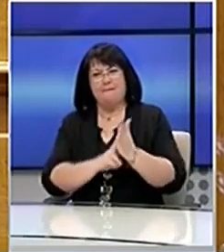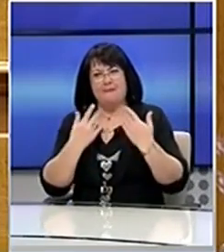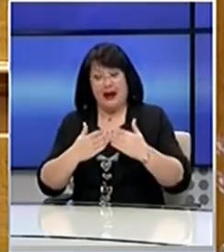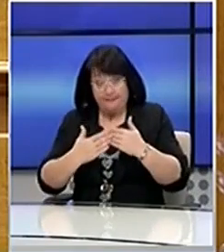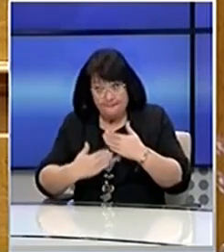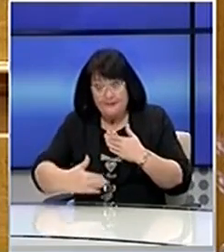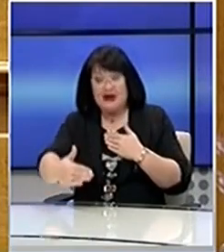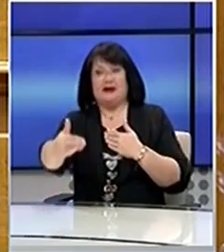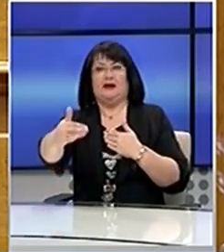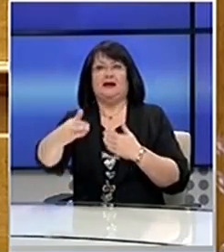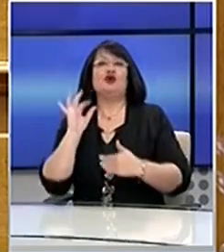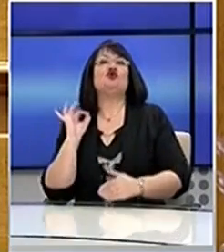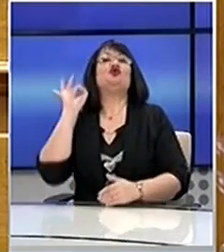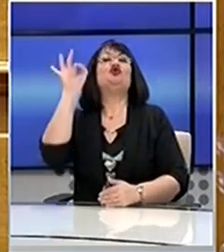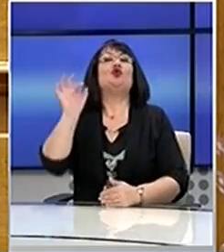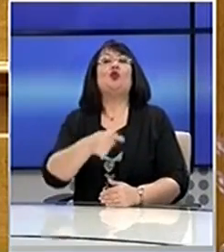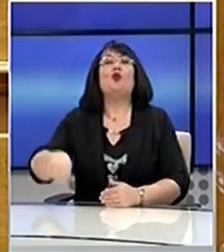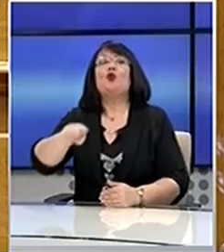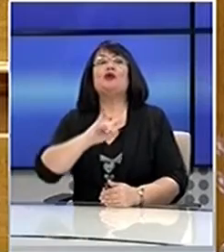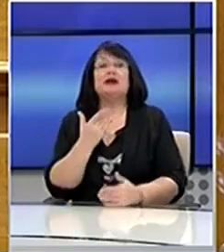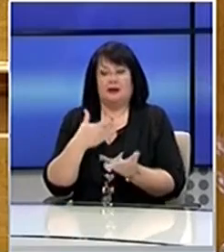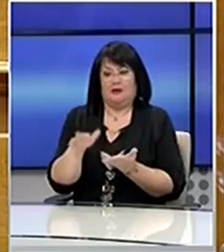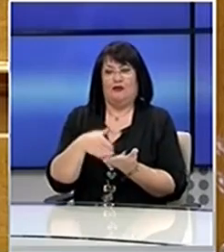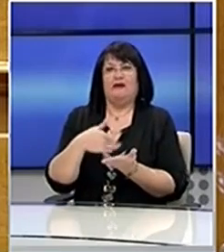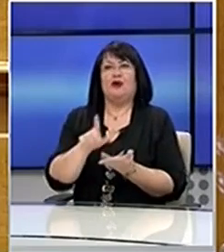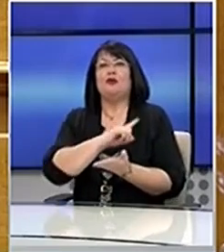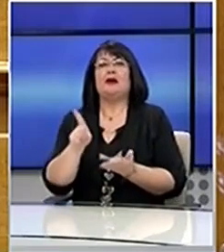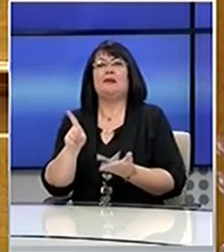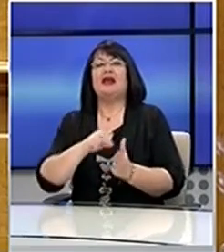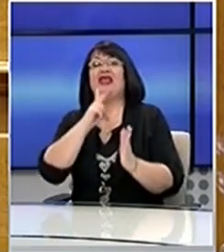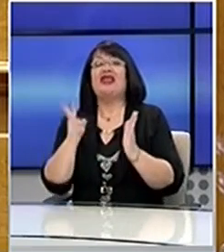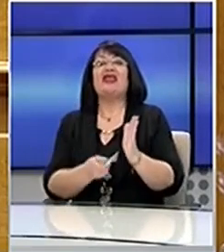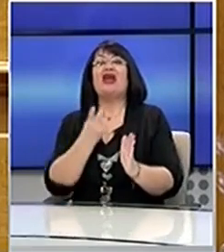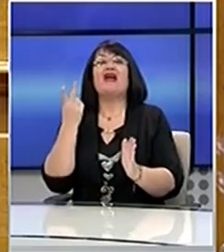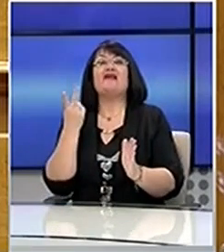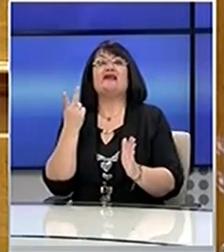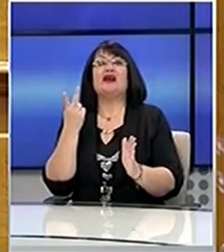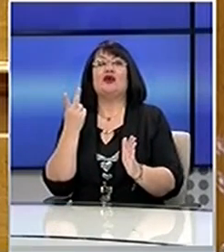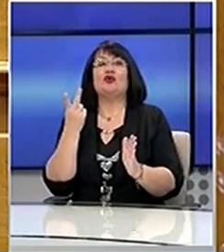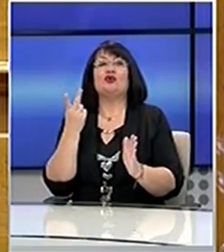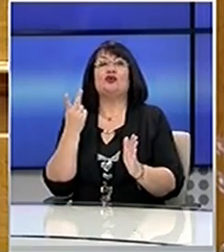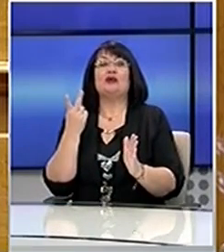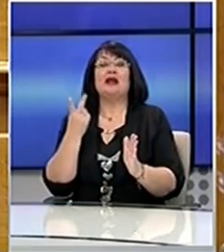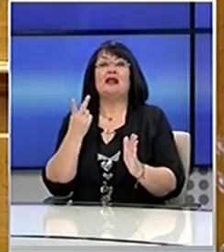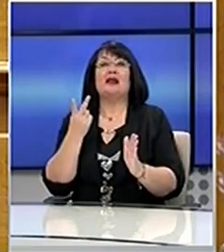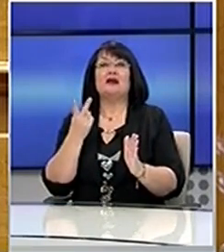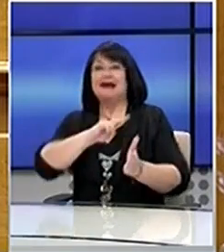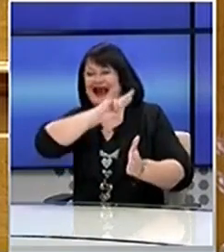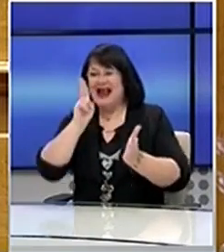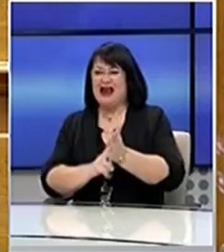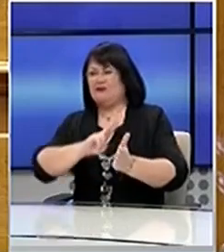όλων μας ήταν η αποφυγή ενός δεύτερου οριζόντιου